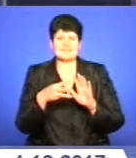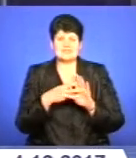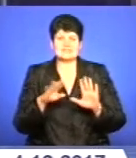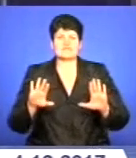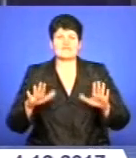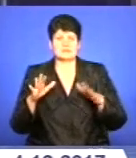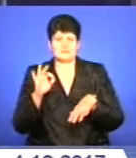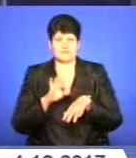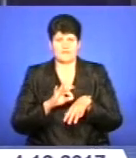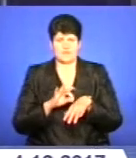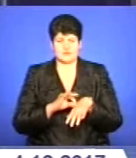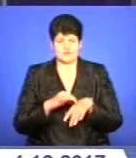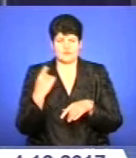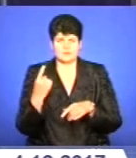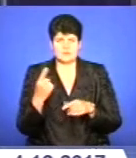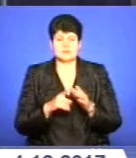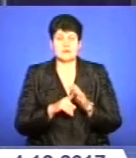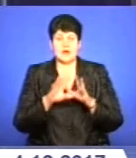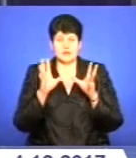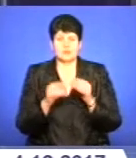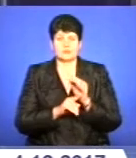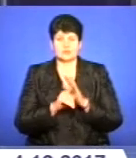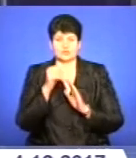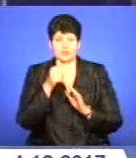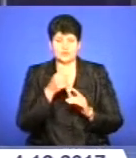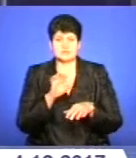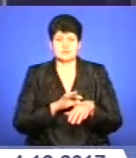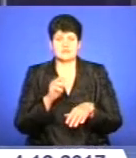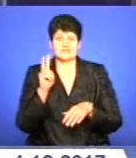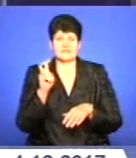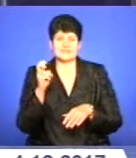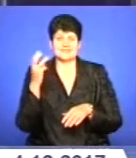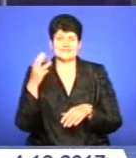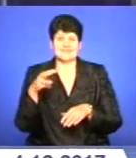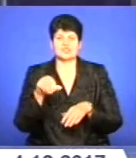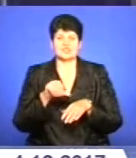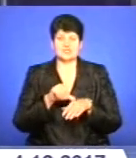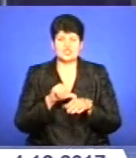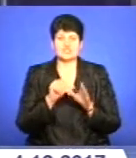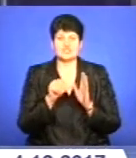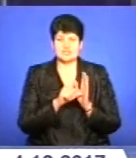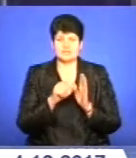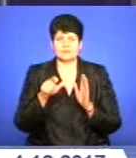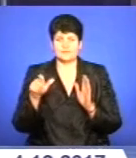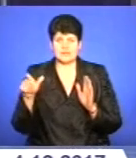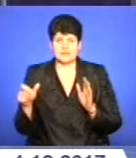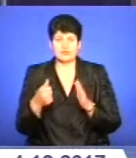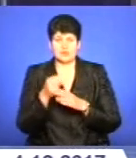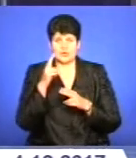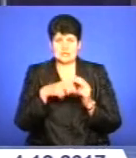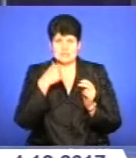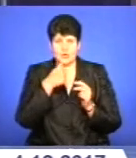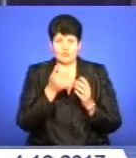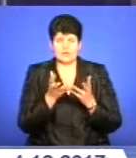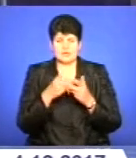захворюваності в області. Загалом з початку року на кір захворіли 236 осіб. Лікарі прогнозують, що до кінця року кількість